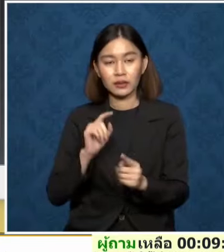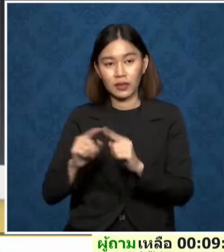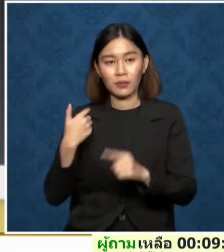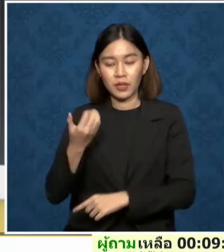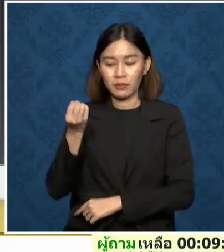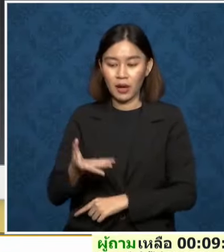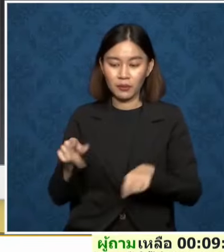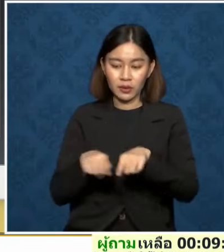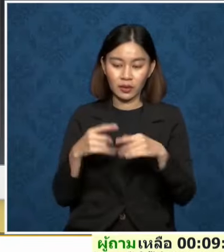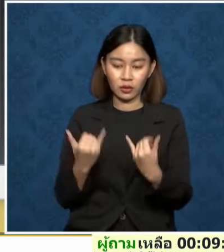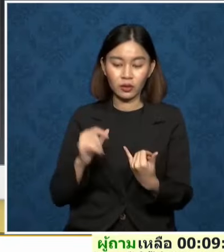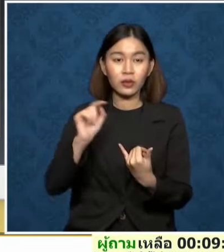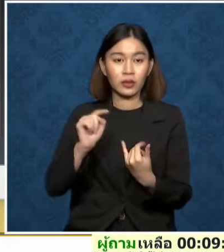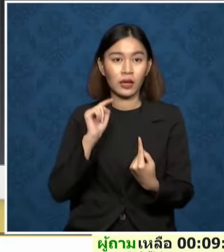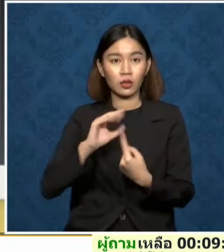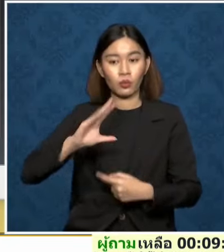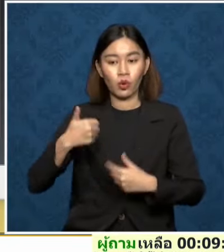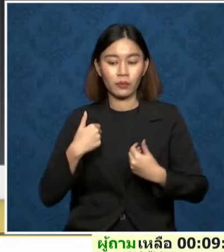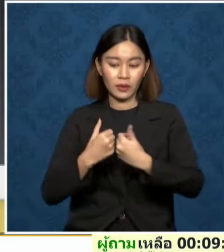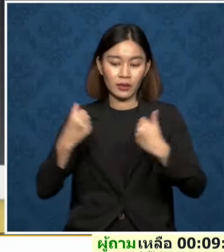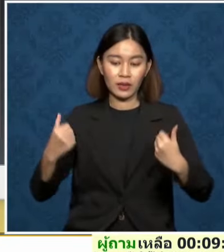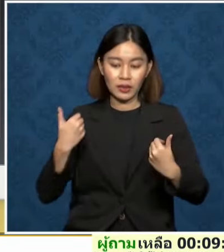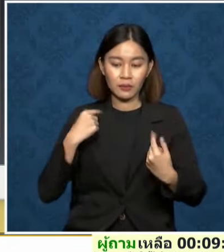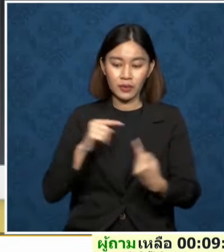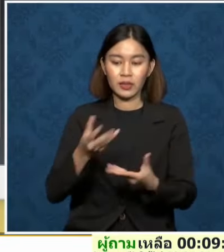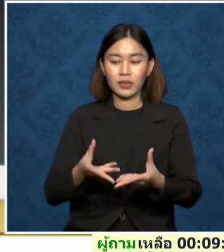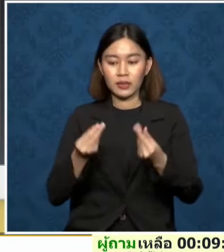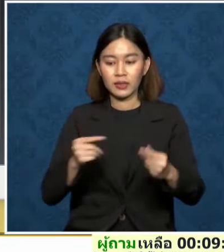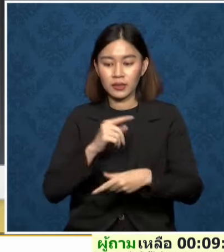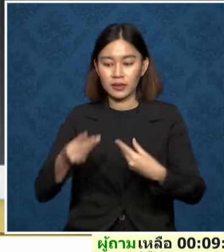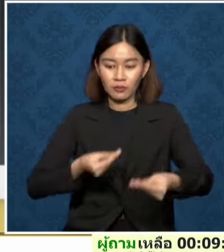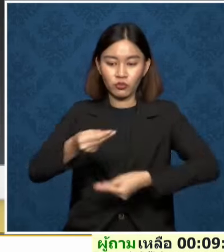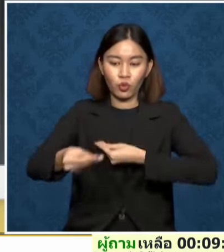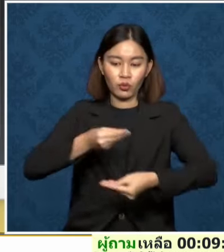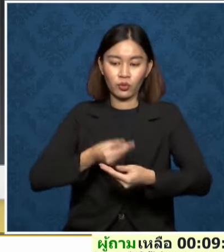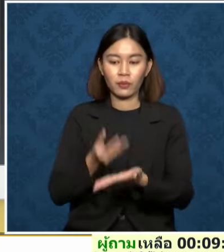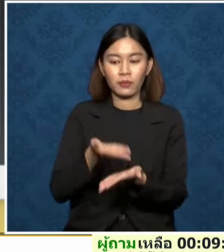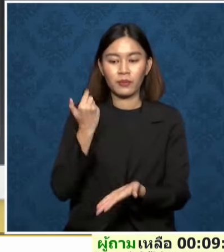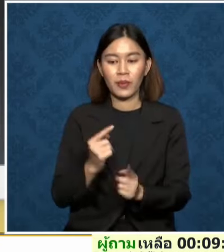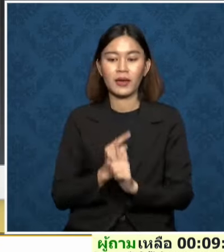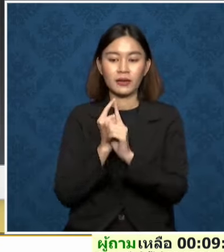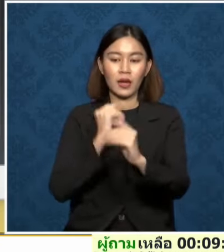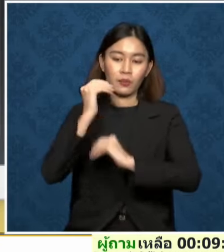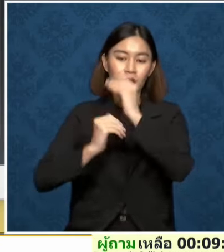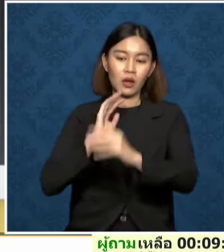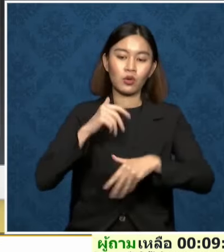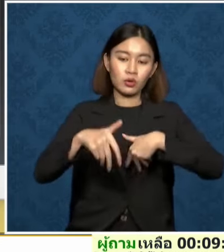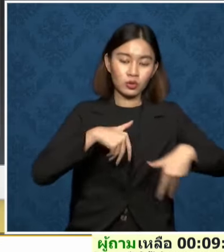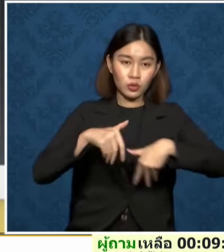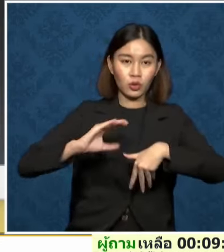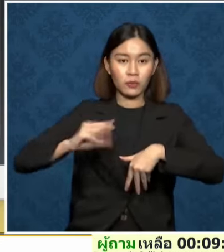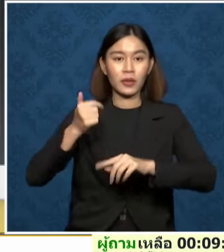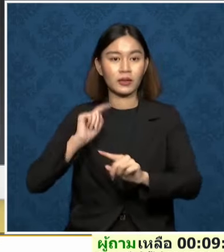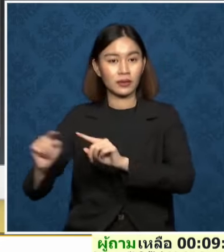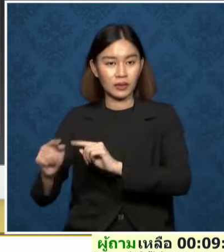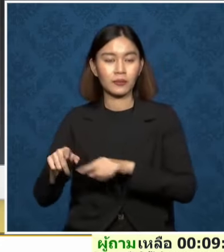กันค่ะเพระขณะนี้นะคะเมืองมีการข bilmiyorumยายตัวการเวณคืนที่ดินจึงมีมลค่าสูงไปตามความเจริญของชุมชนของเมือง